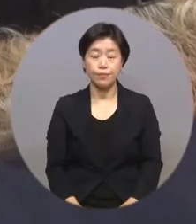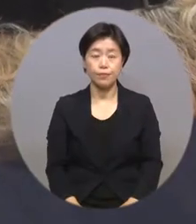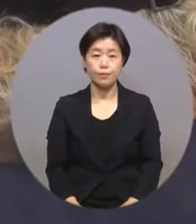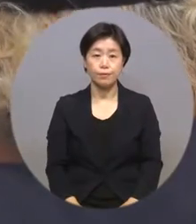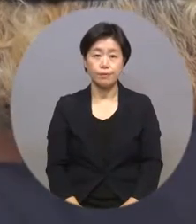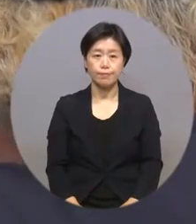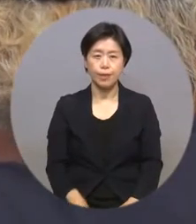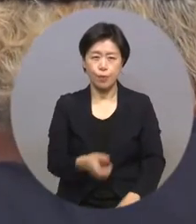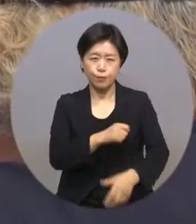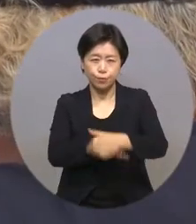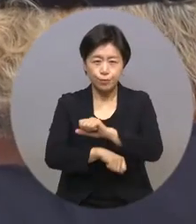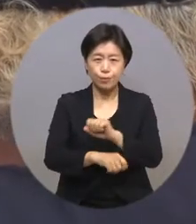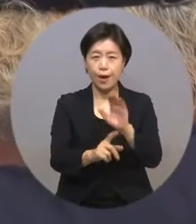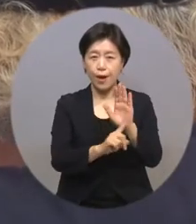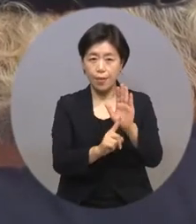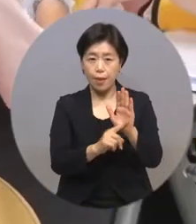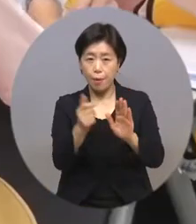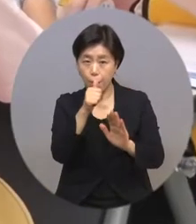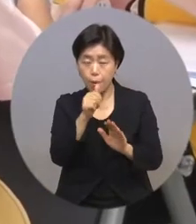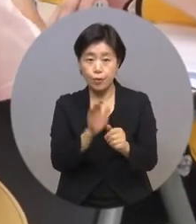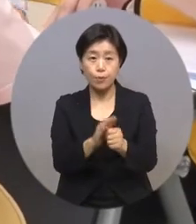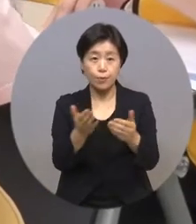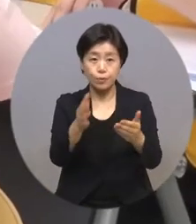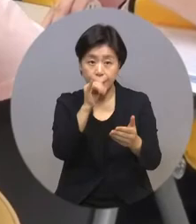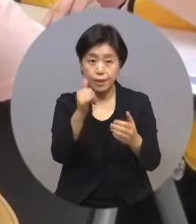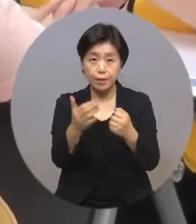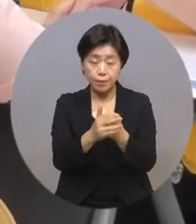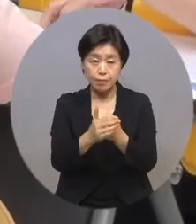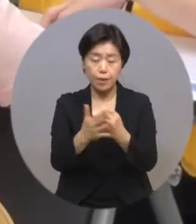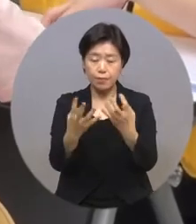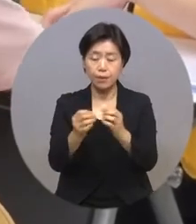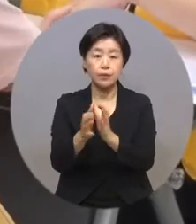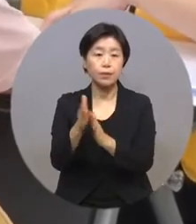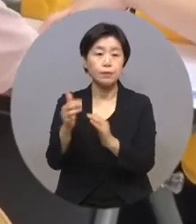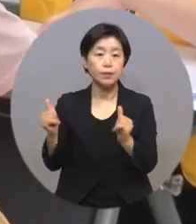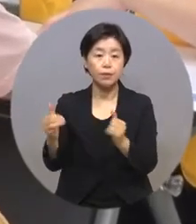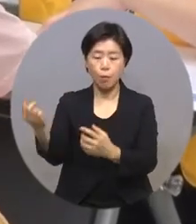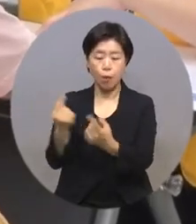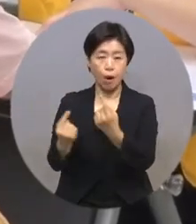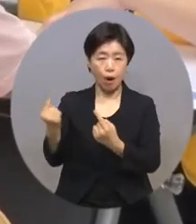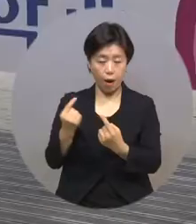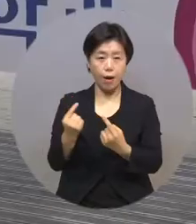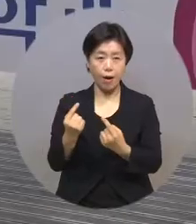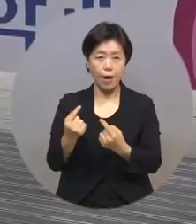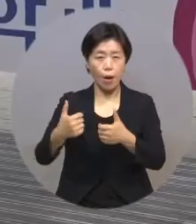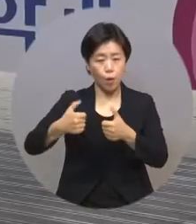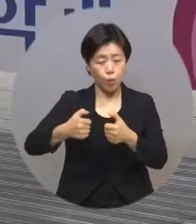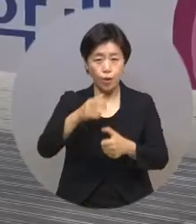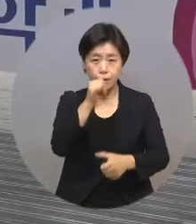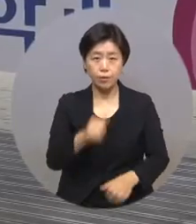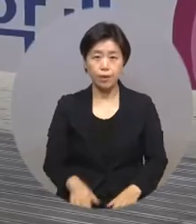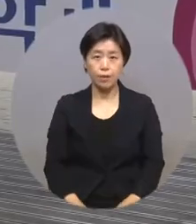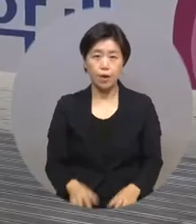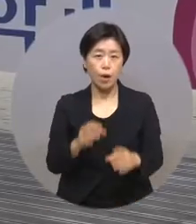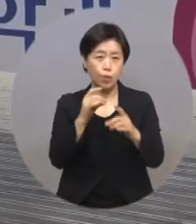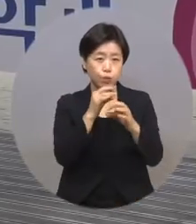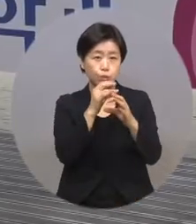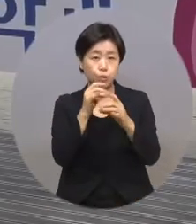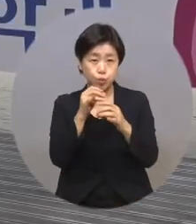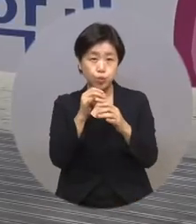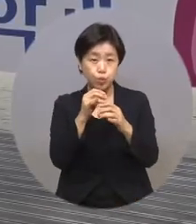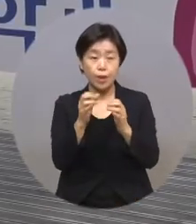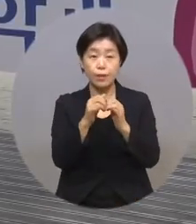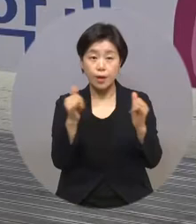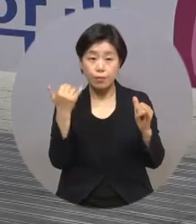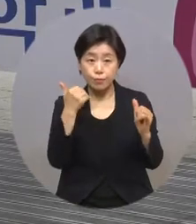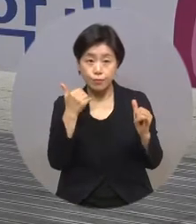적극적인 안내와 홍보 활동으로 많은 시민들이 편안하게 상담에 참여하는 모습입니다. 오카리나 연주팀도 재능